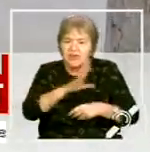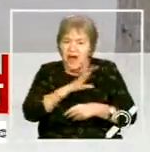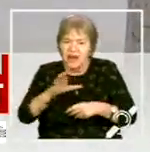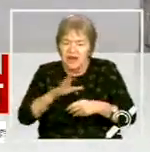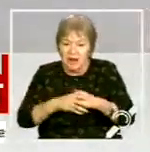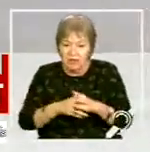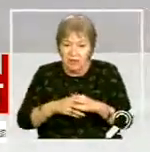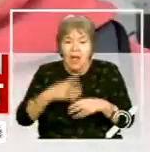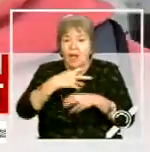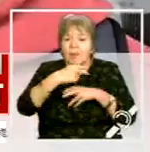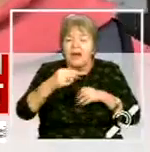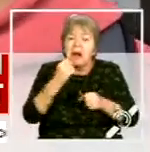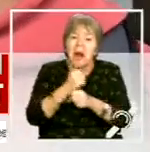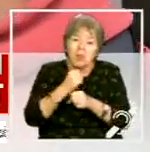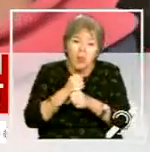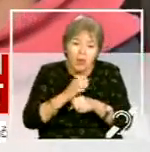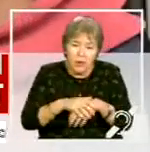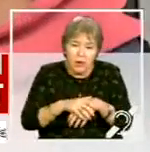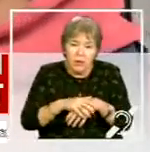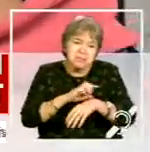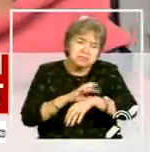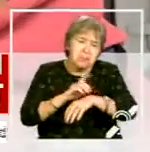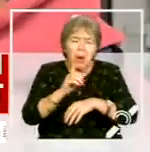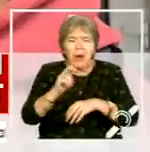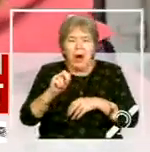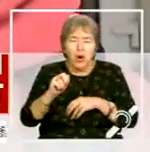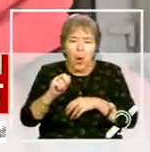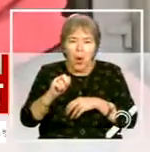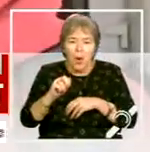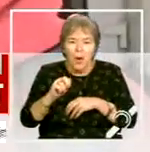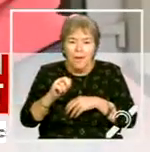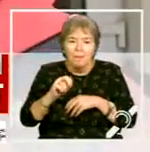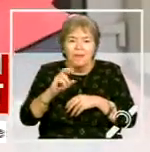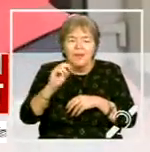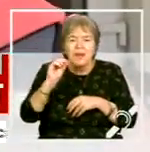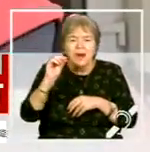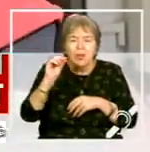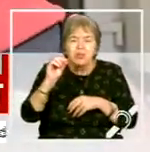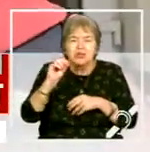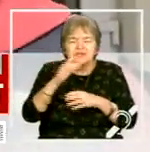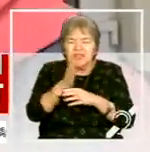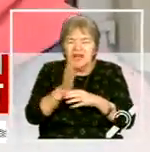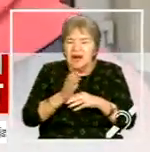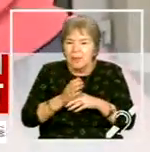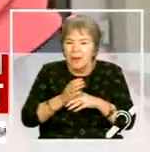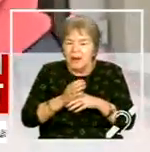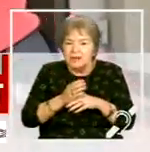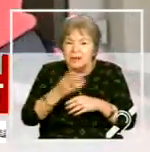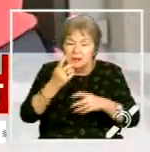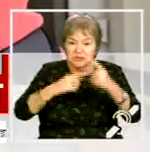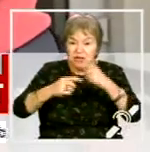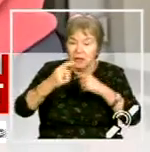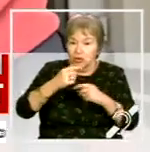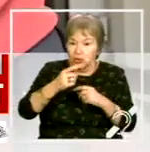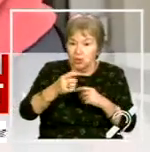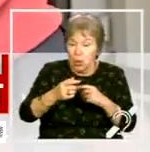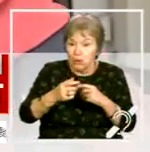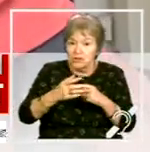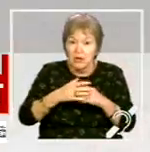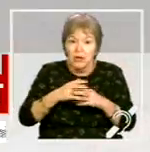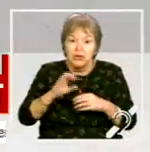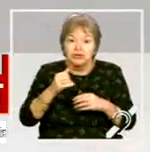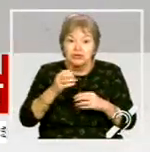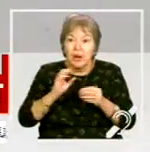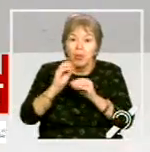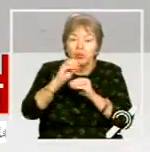plecat la muncă, în jurul orei 9, nu era așa grav, era puțin pe stradă și puțin pe trotuar. M-am întors de la muncă pentru că m-a sunat vecinii să mut